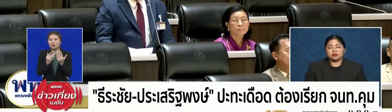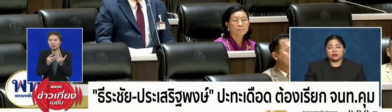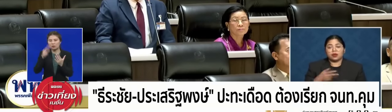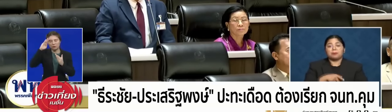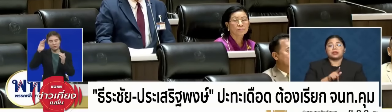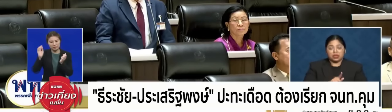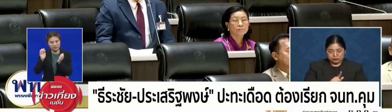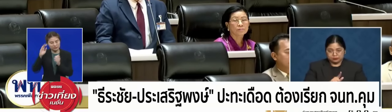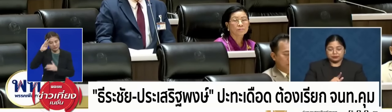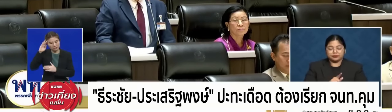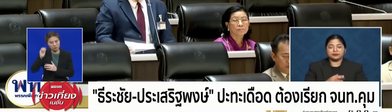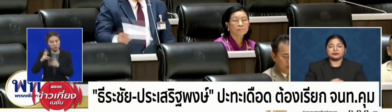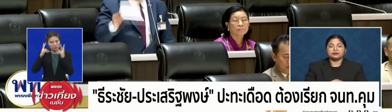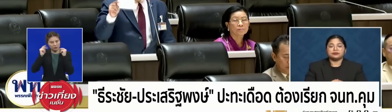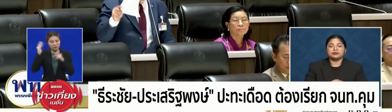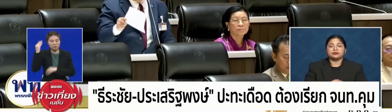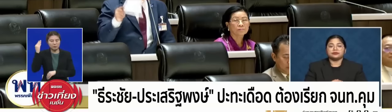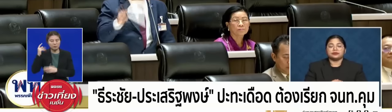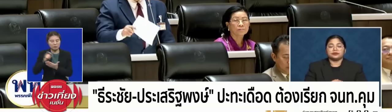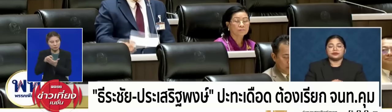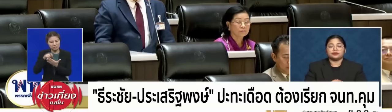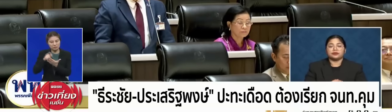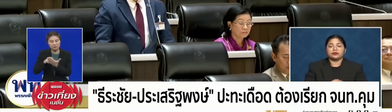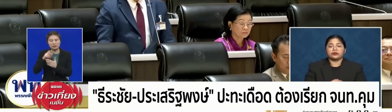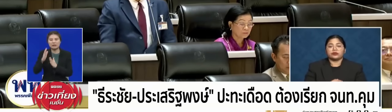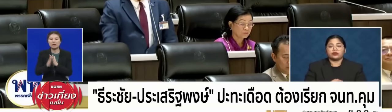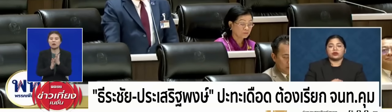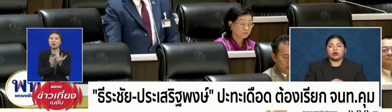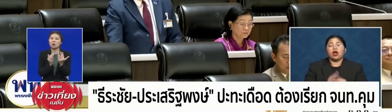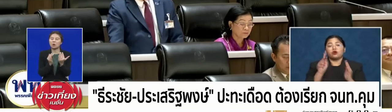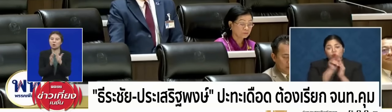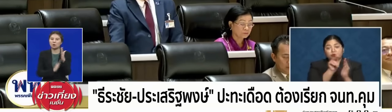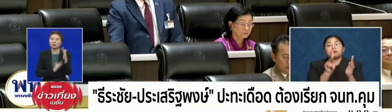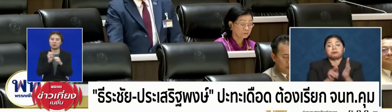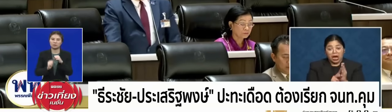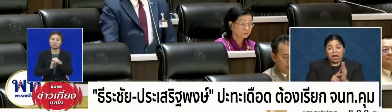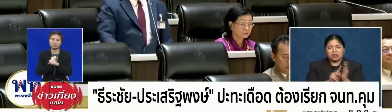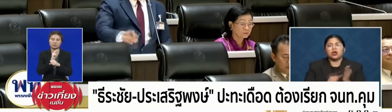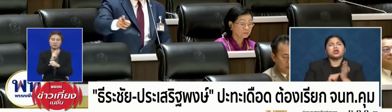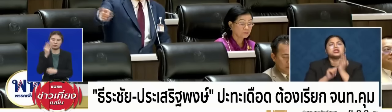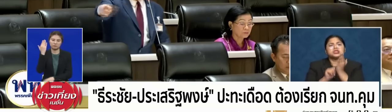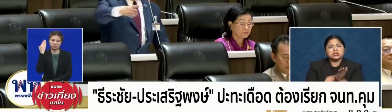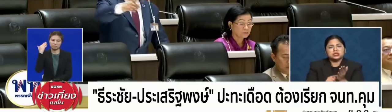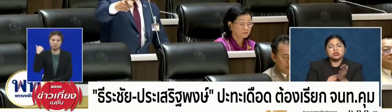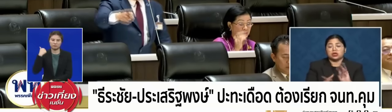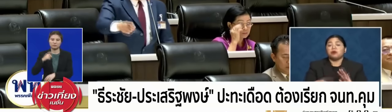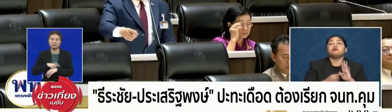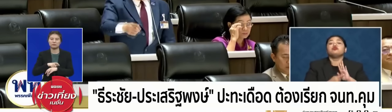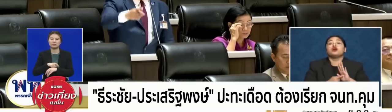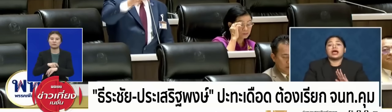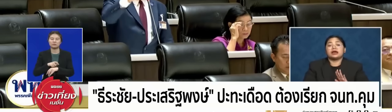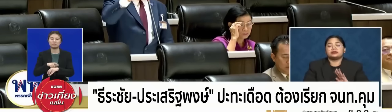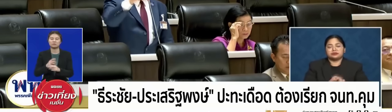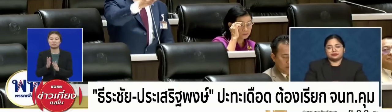เวลานานเพราะมันเป็นร่างกฎหมายเกี่ยวกับการเงินทีนี้พอคุณธีรชัยกำลังพูดว่าเอออดีตเเคยเจออะไรมาบอกโอมันก็ใช้เวลาเป็นปีๆเหมือนกัน